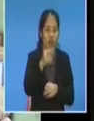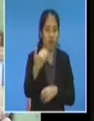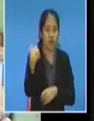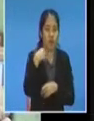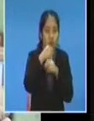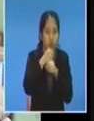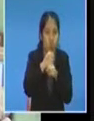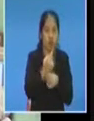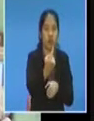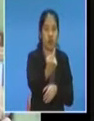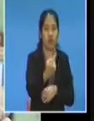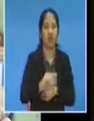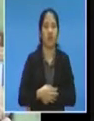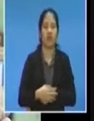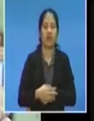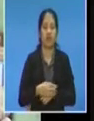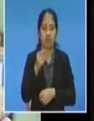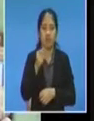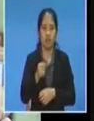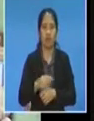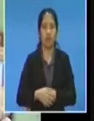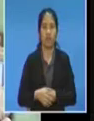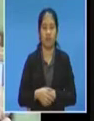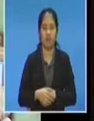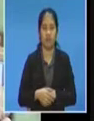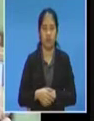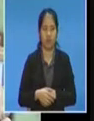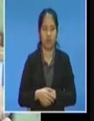ามสัดส่วนของแรงงาน